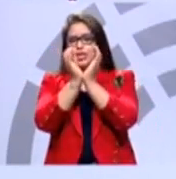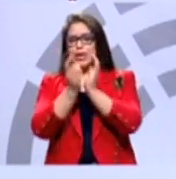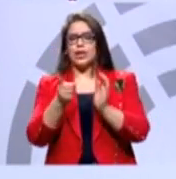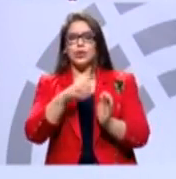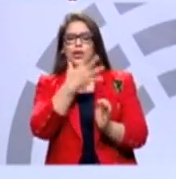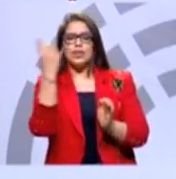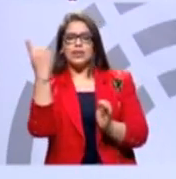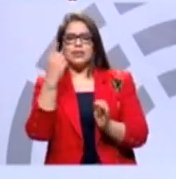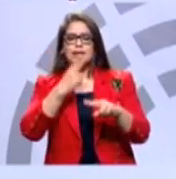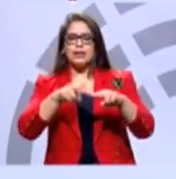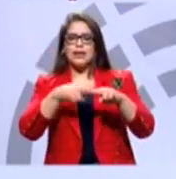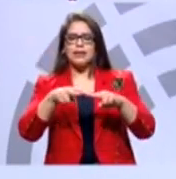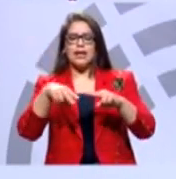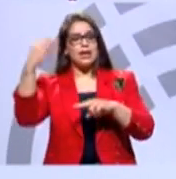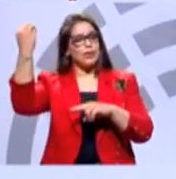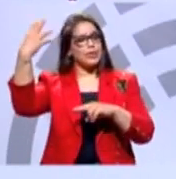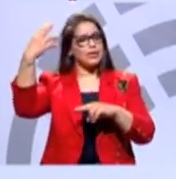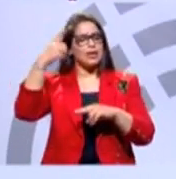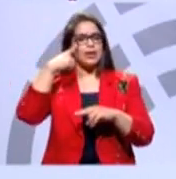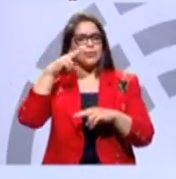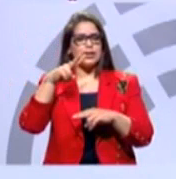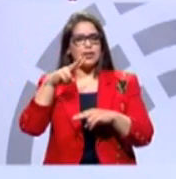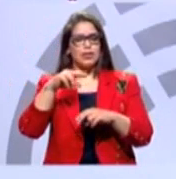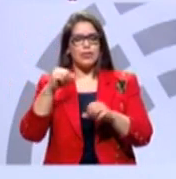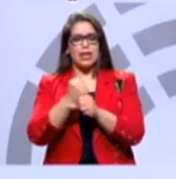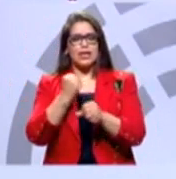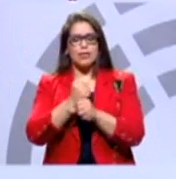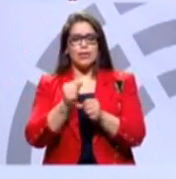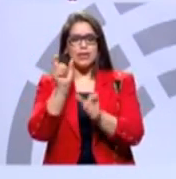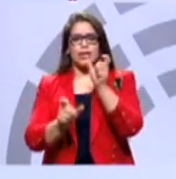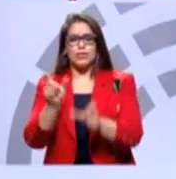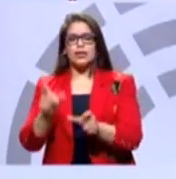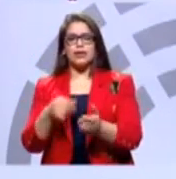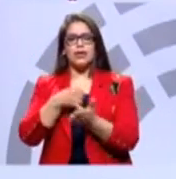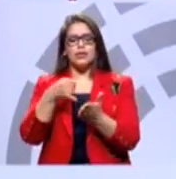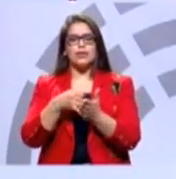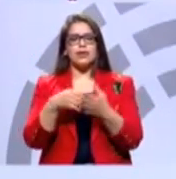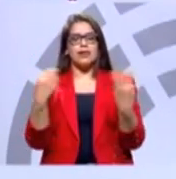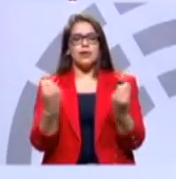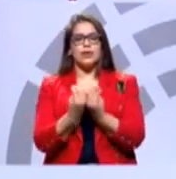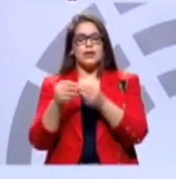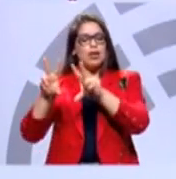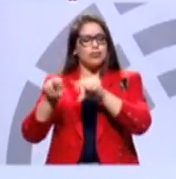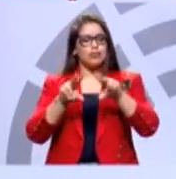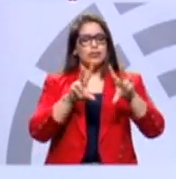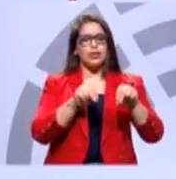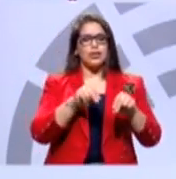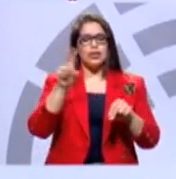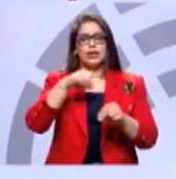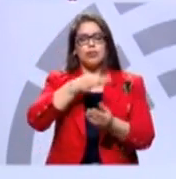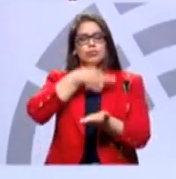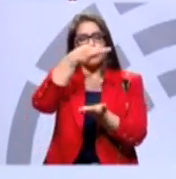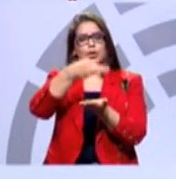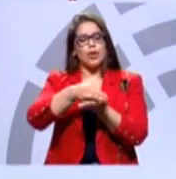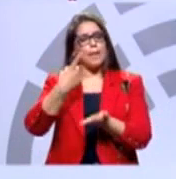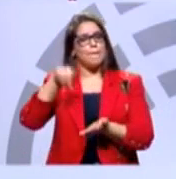صيانه شبكه الكهرباء لتقريب الخدمه من المواطن يا اهل الحنشه مدينه واريافا على حد سواء هذه ليستود